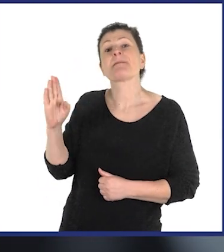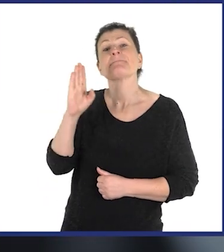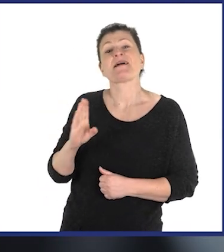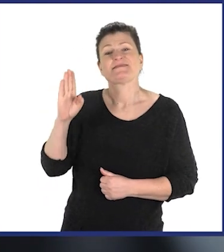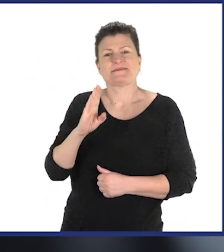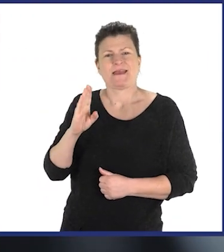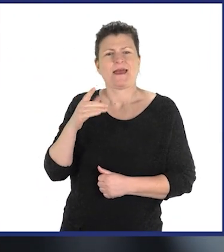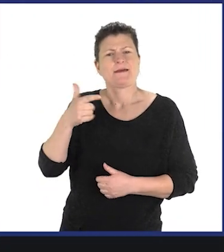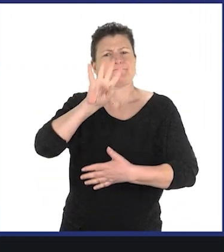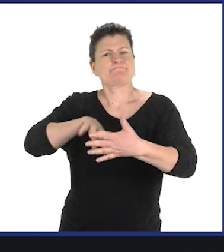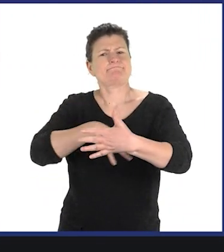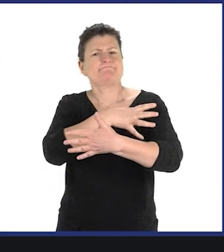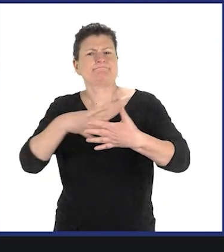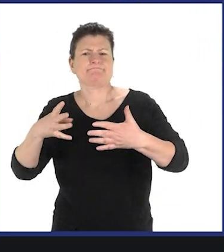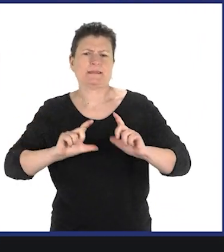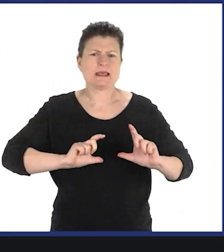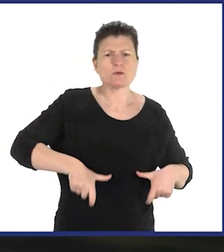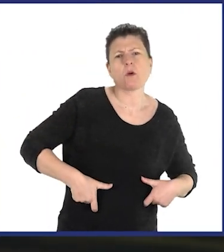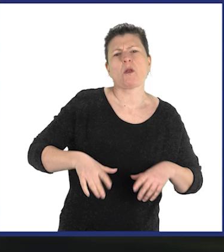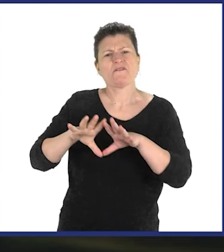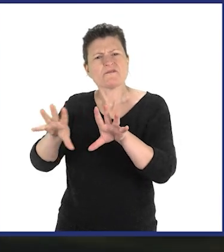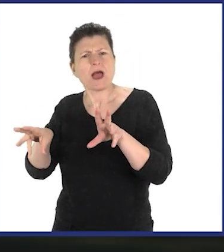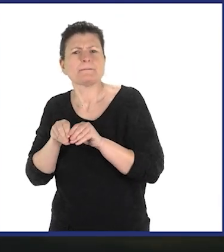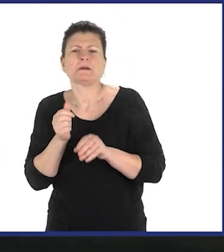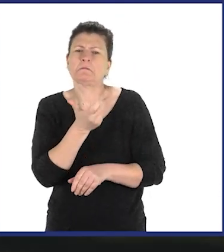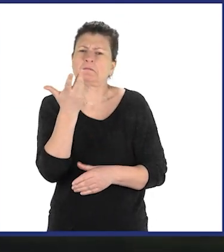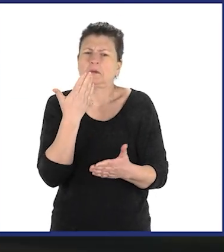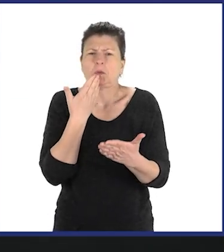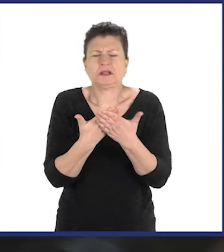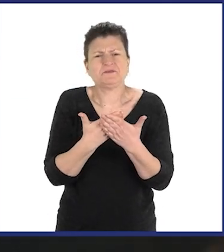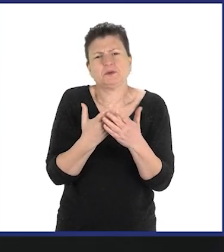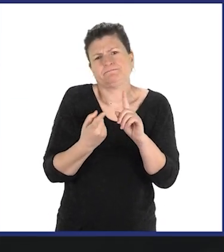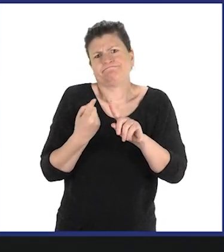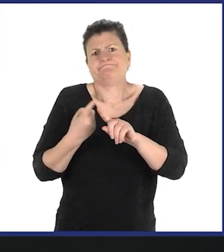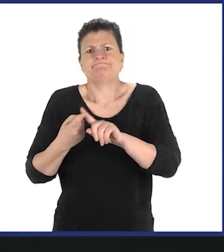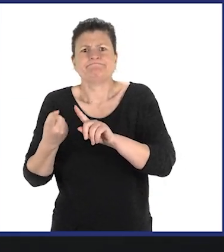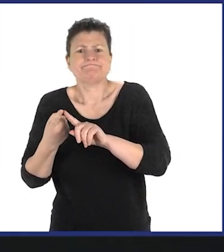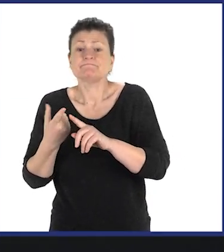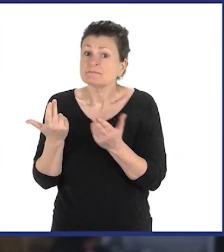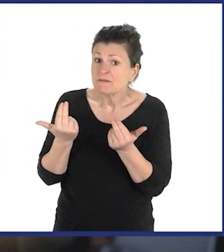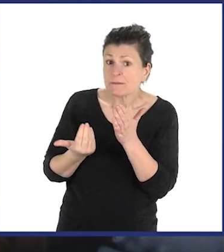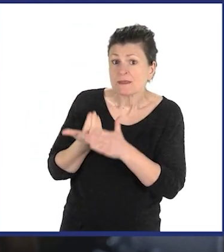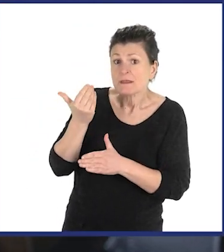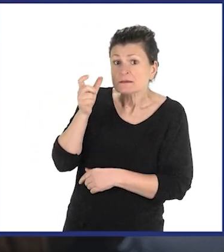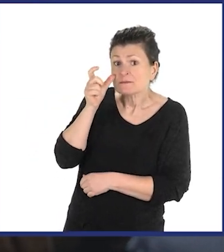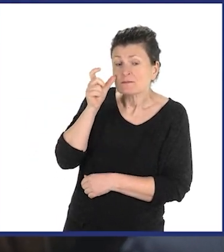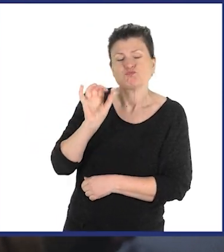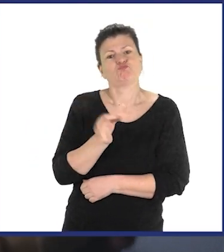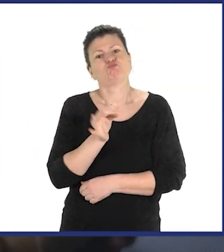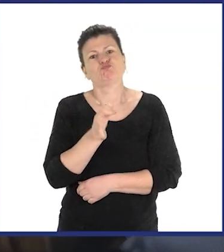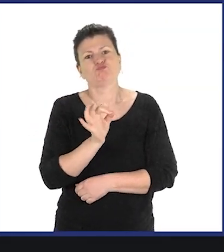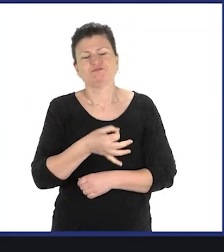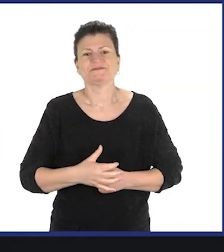Avec son père, Bastien, ils organisent leur vie autour de l'école, la vie de famille et quelques rendez-vous particuliers. Ça a été ce matin, Simon?